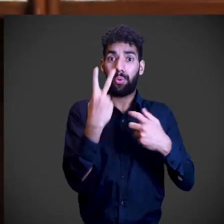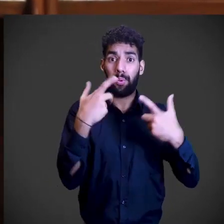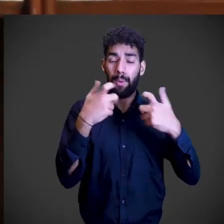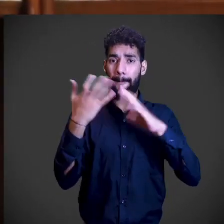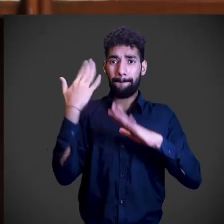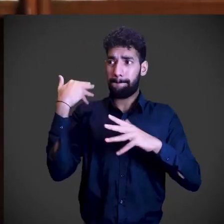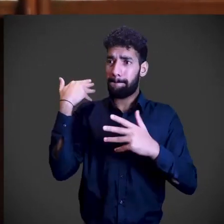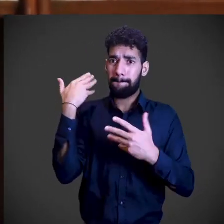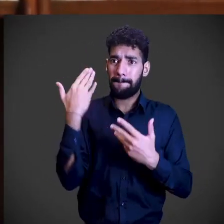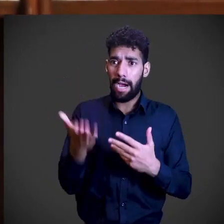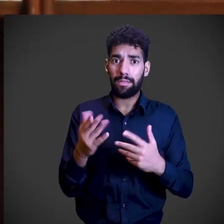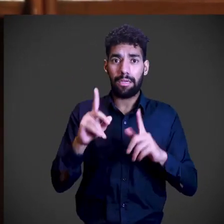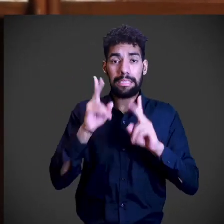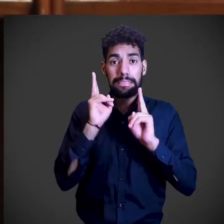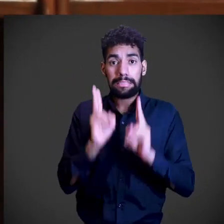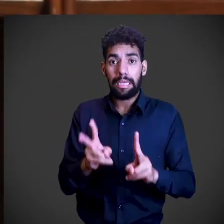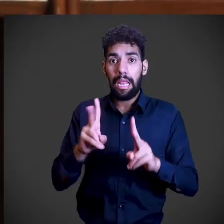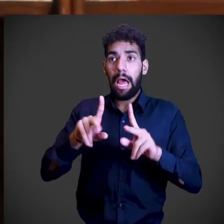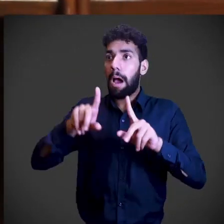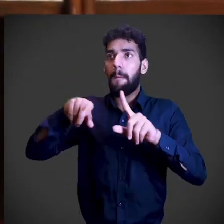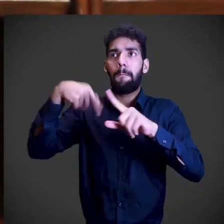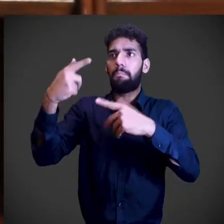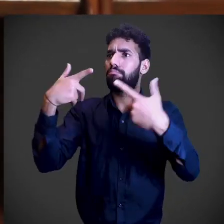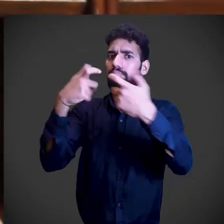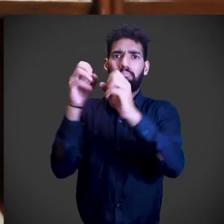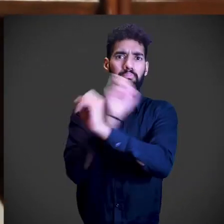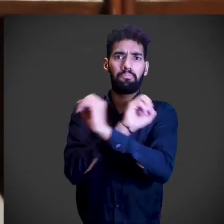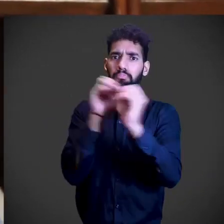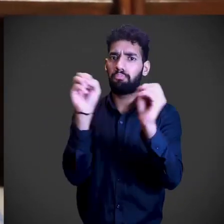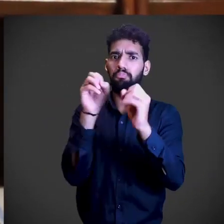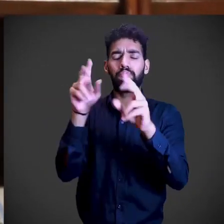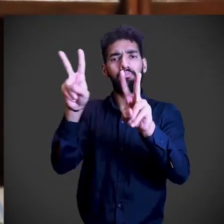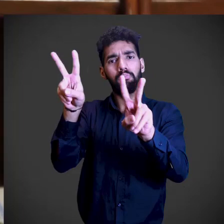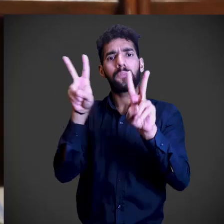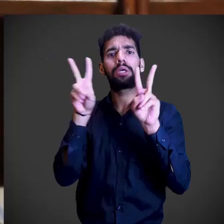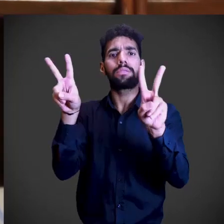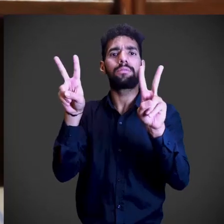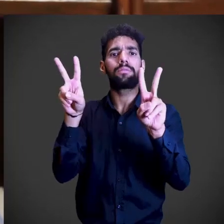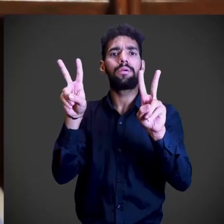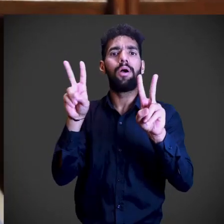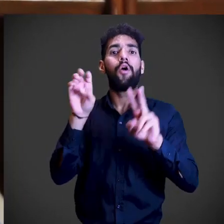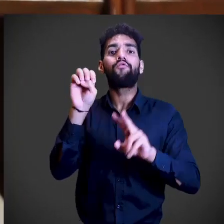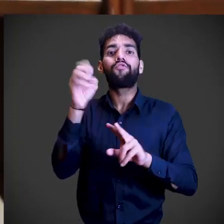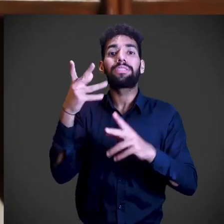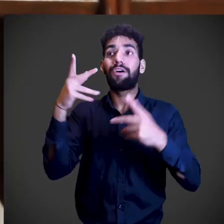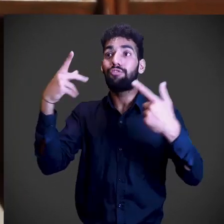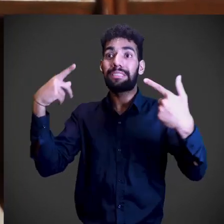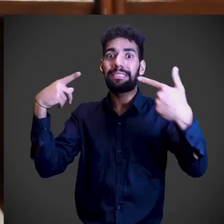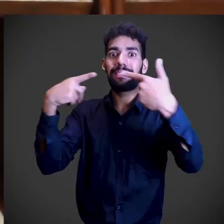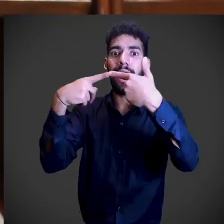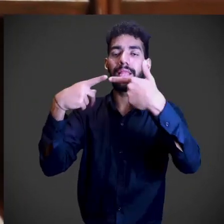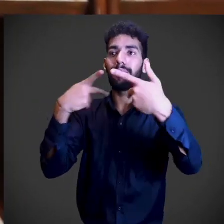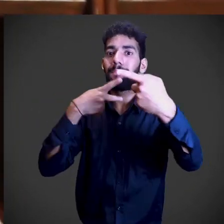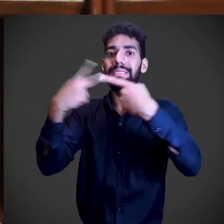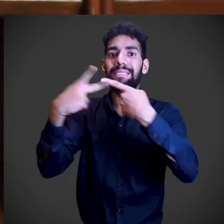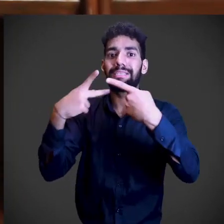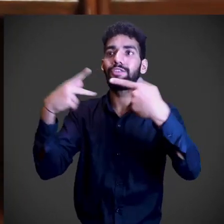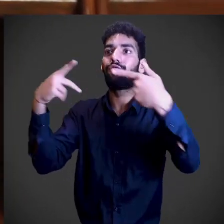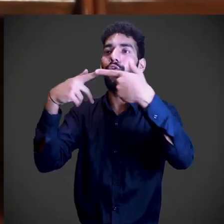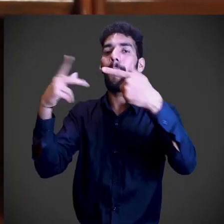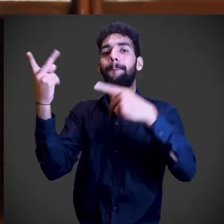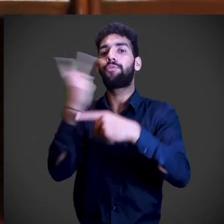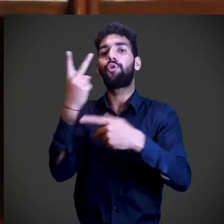कि कोई वहाँ पर लड़ाई नहीं हुई। तो जो कंट्रीज़ आपस में ट्रेड करते हैं वो एक दूसरे पे डिपेंडेंस होती है, तो उससे